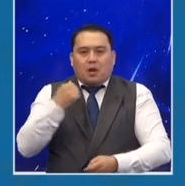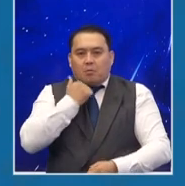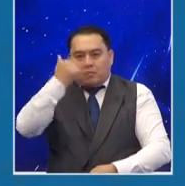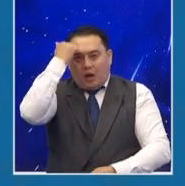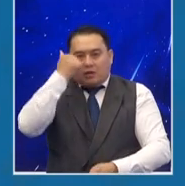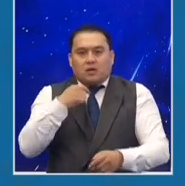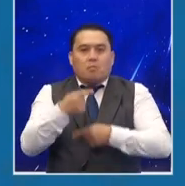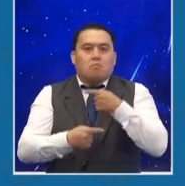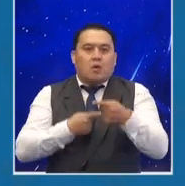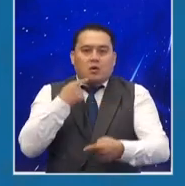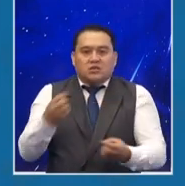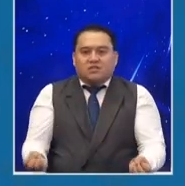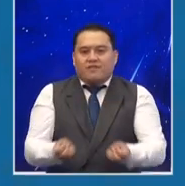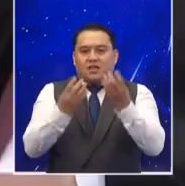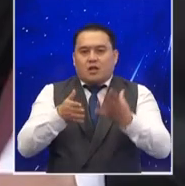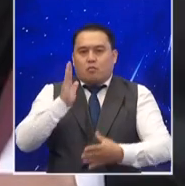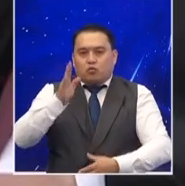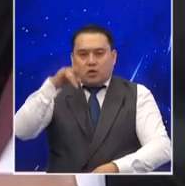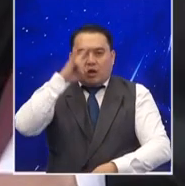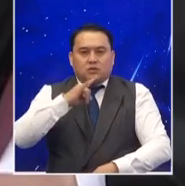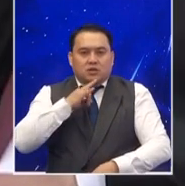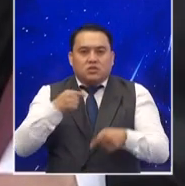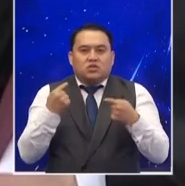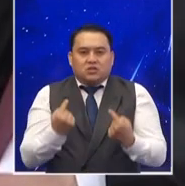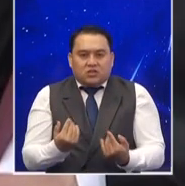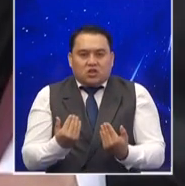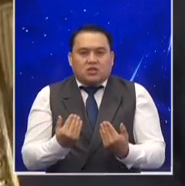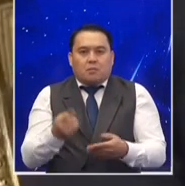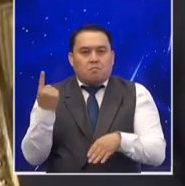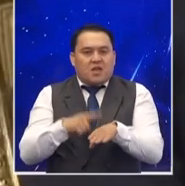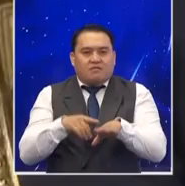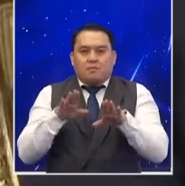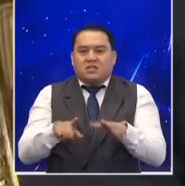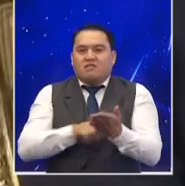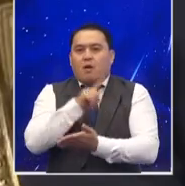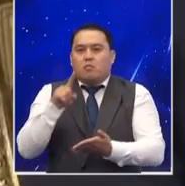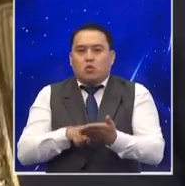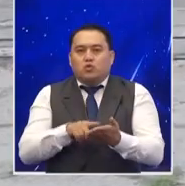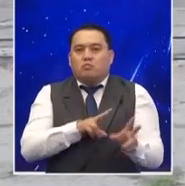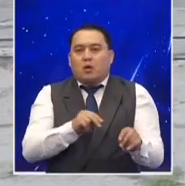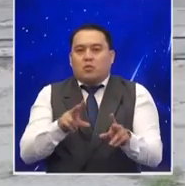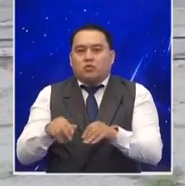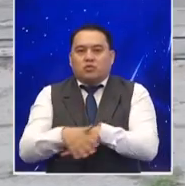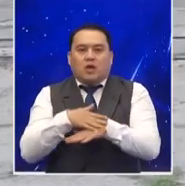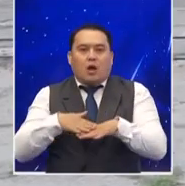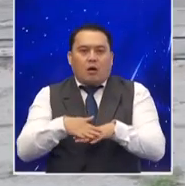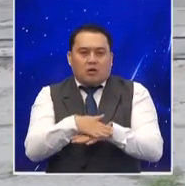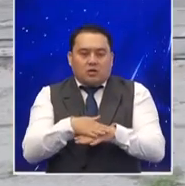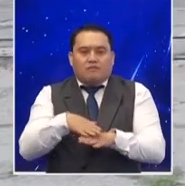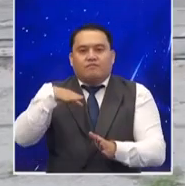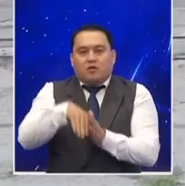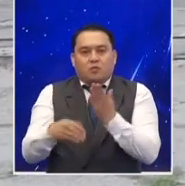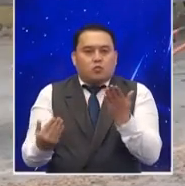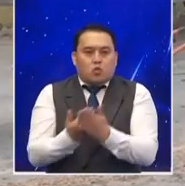благодарить нынешнее поколение за светлое будущее Казахстана. Но сейчас по-прежнему на первом месте стоит вопрос благосостояния граждан. Благодаря вводимым